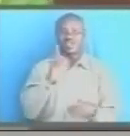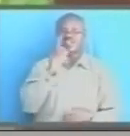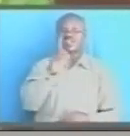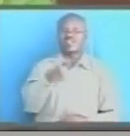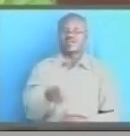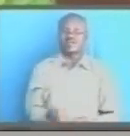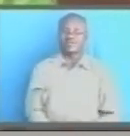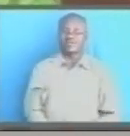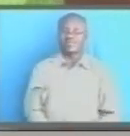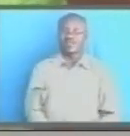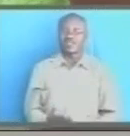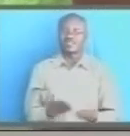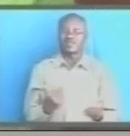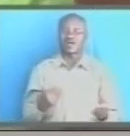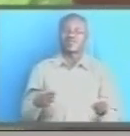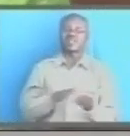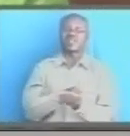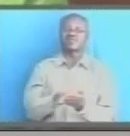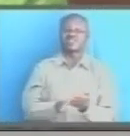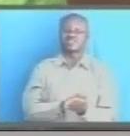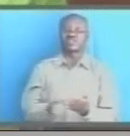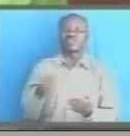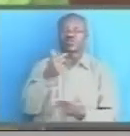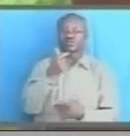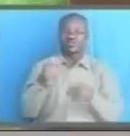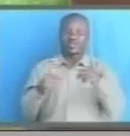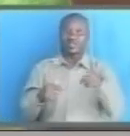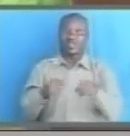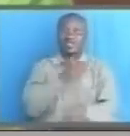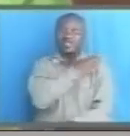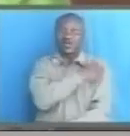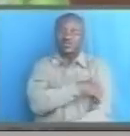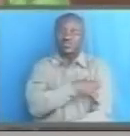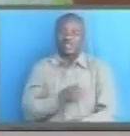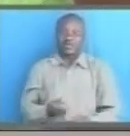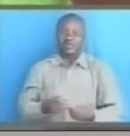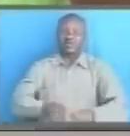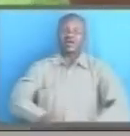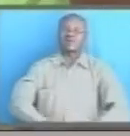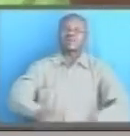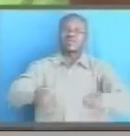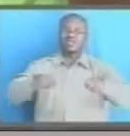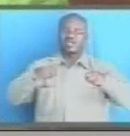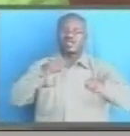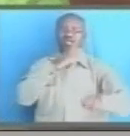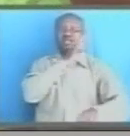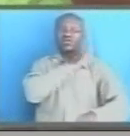inayo sababu ya msingi kwamba amb tumeia utumishi Kama amepewa mamlaka ya kuajiri